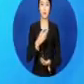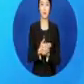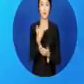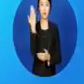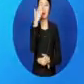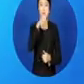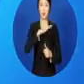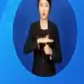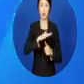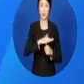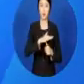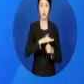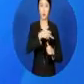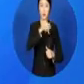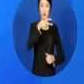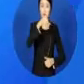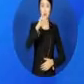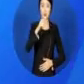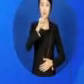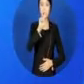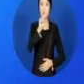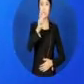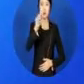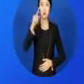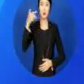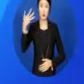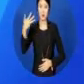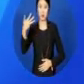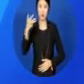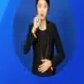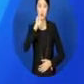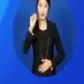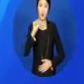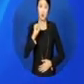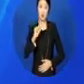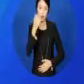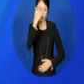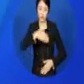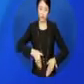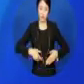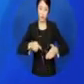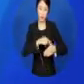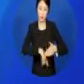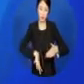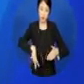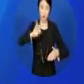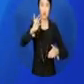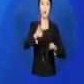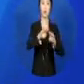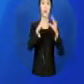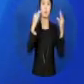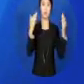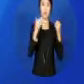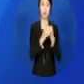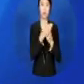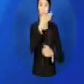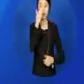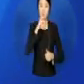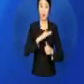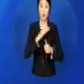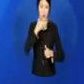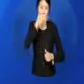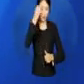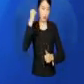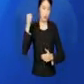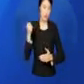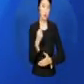천안시 청소년 카페 카친 1318이 서북구 쌍용동에 충남 최초로 문을 열었습니다. 청소년들이 꿈으로